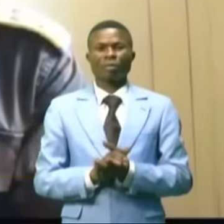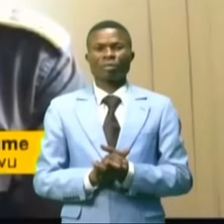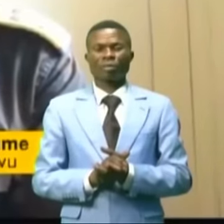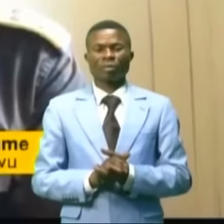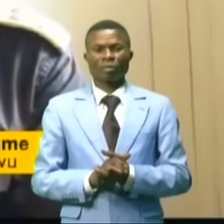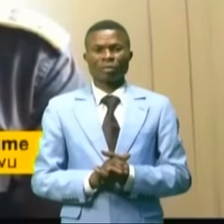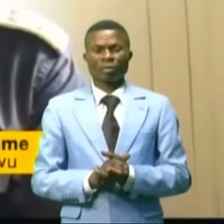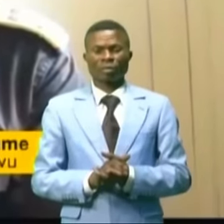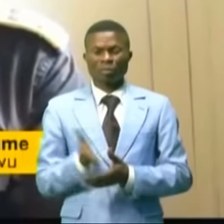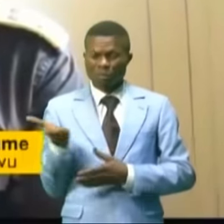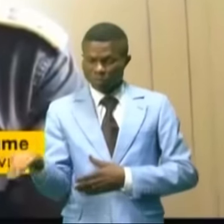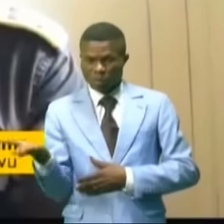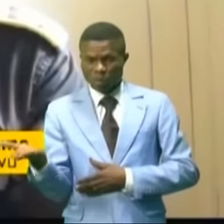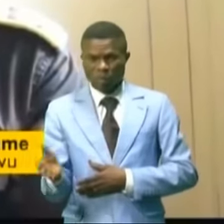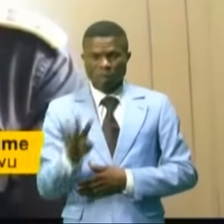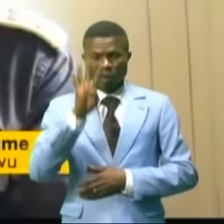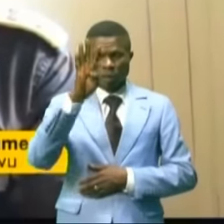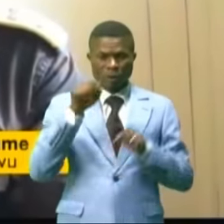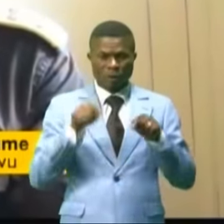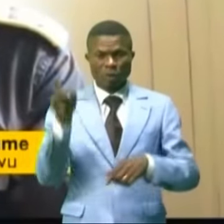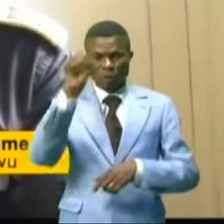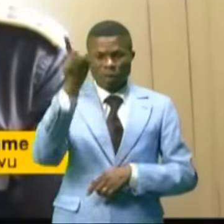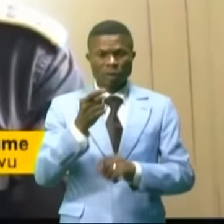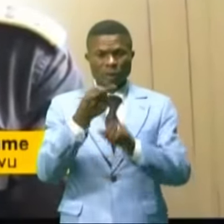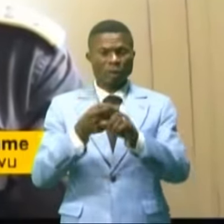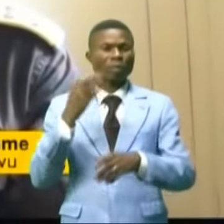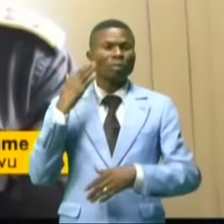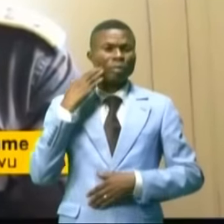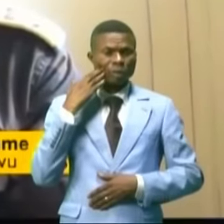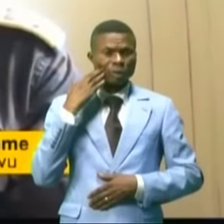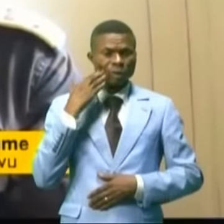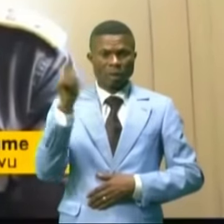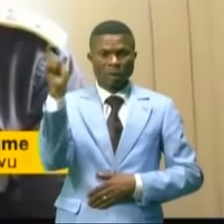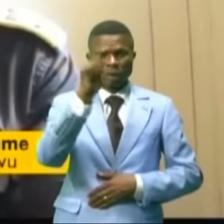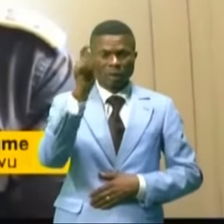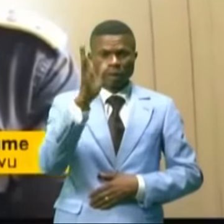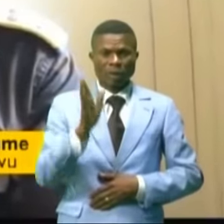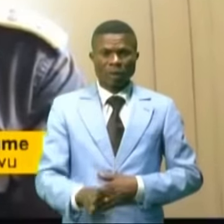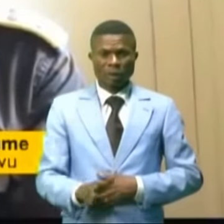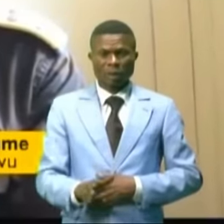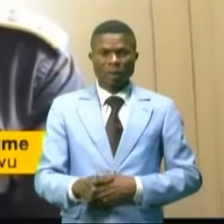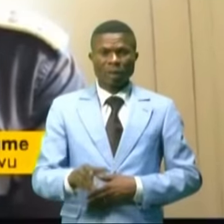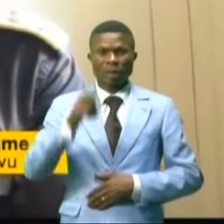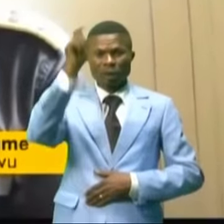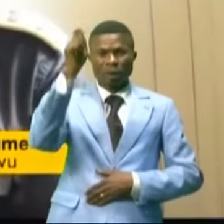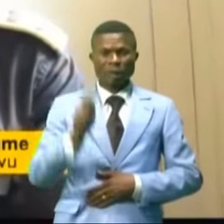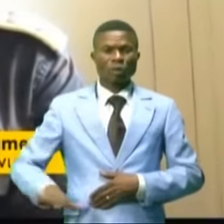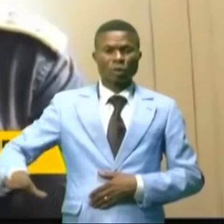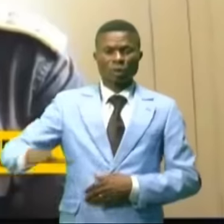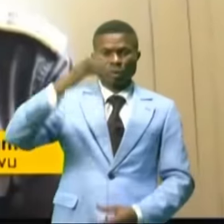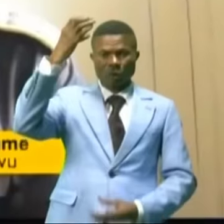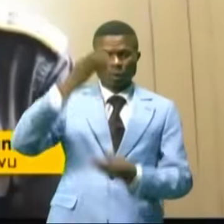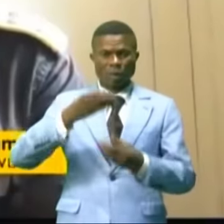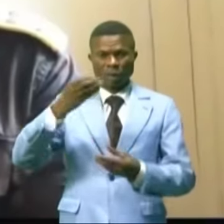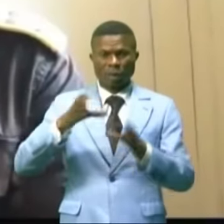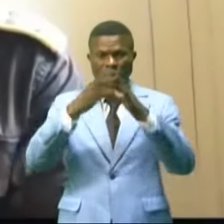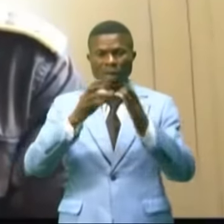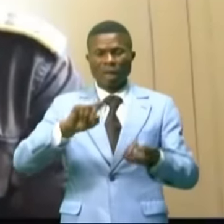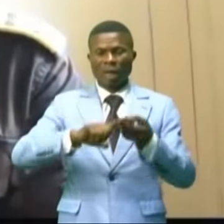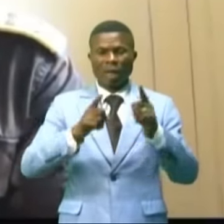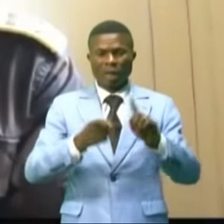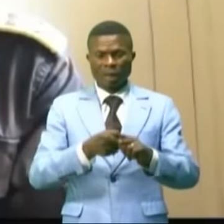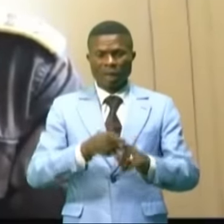Tôt le matin de ce jeudi 30 mai, les terroristes de l'armée rwandaise et leurs alliés